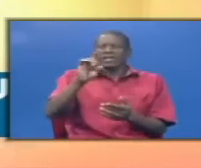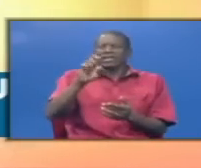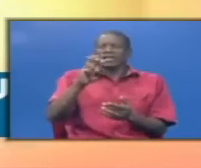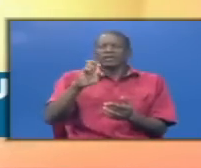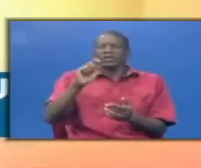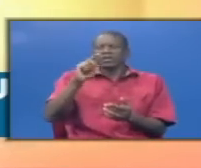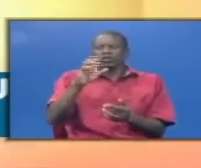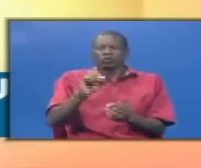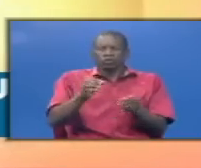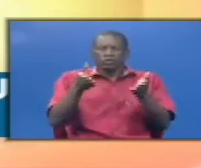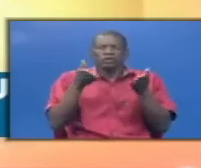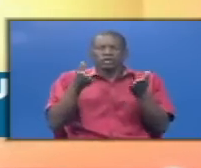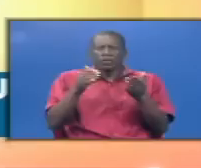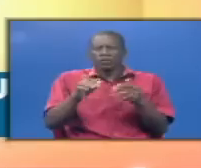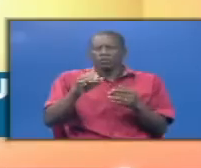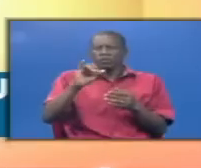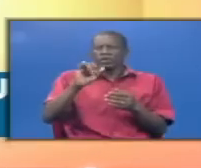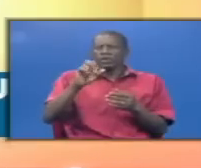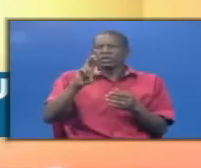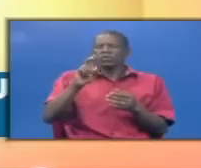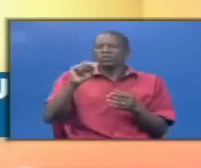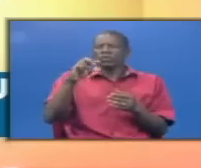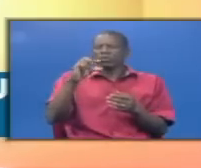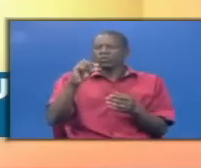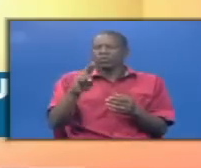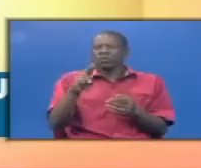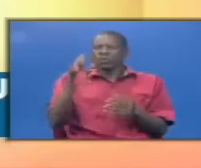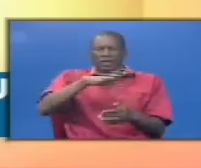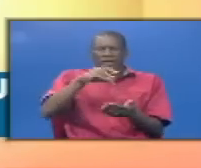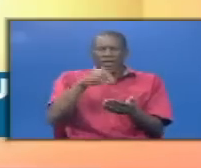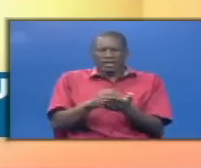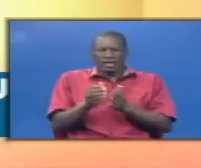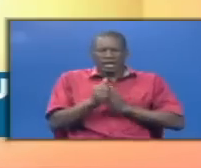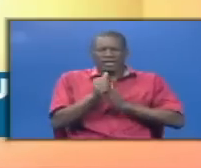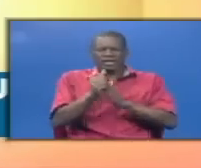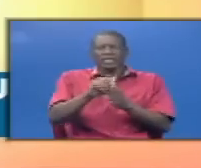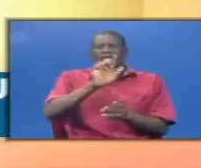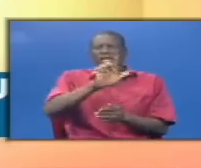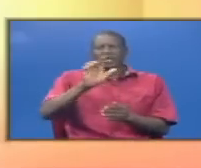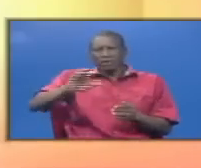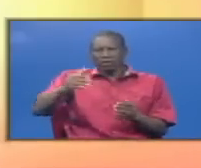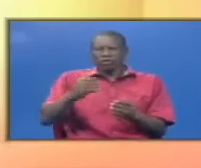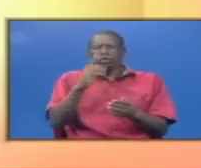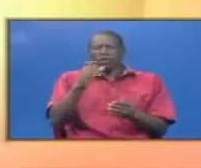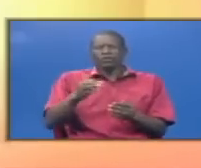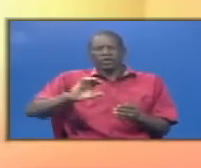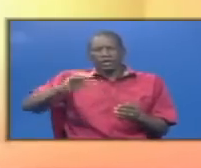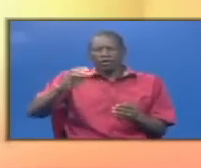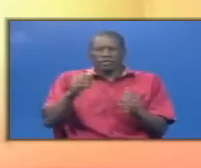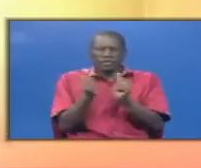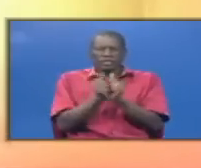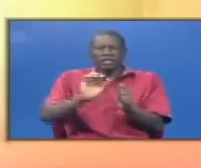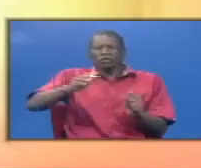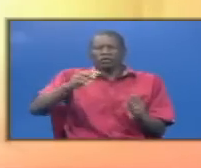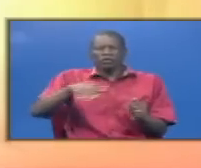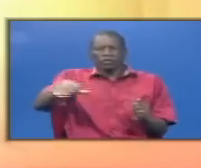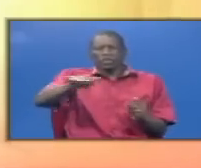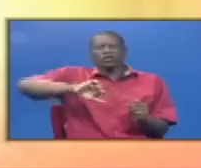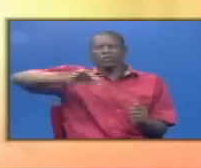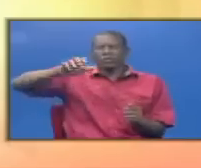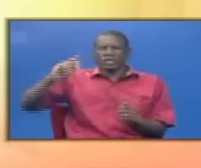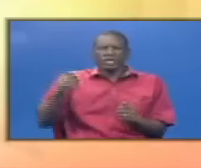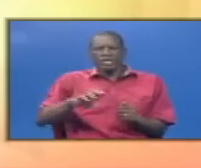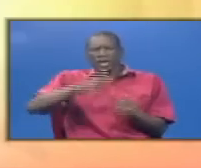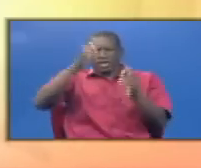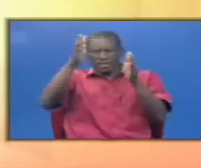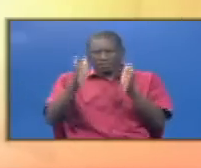Sasa Irungu amerudi tena na anaiongoza kaunti hiyo ya Laikipia, moja kati ya kaunti 10 za eneo la Mlima Kenya.